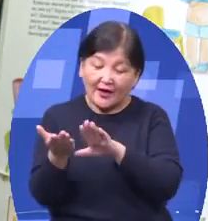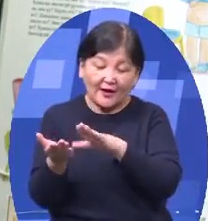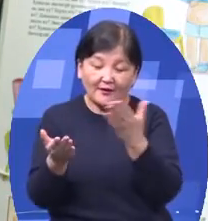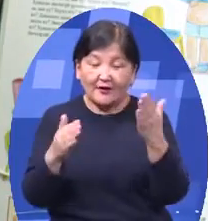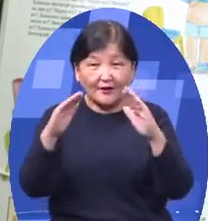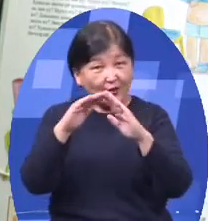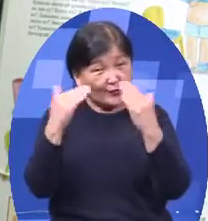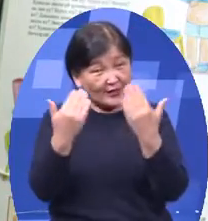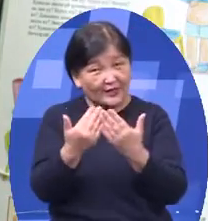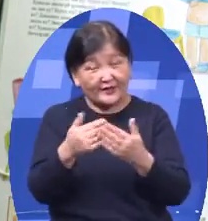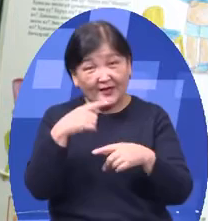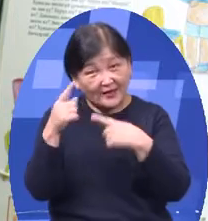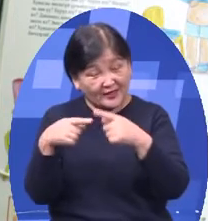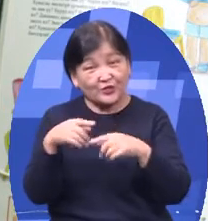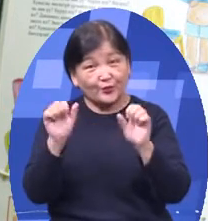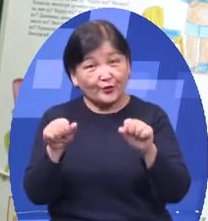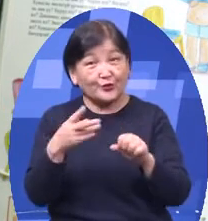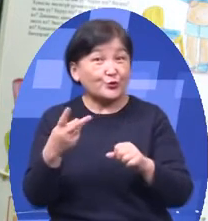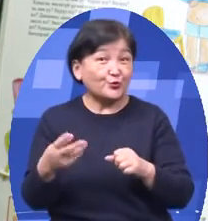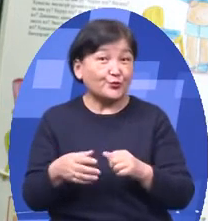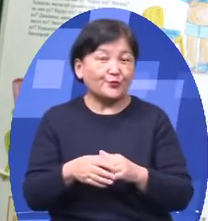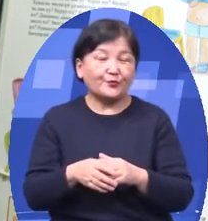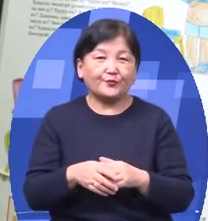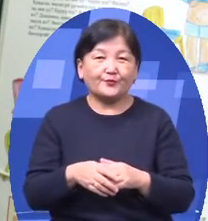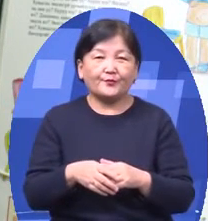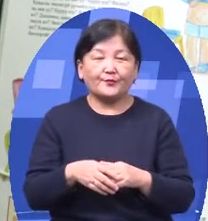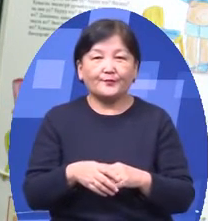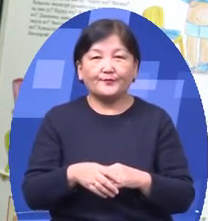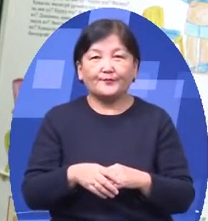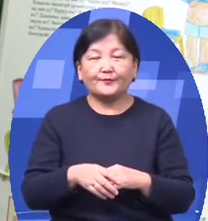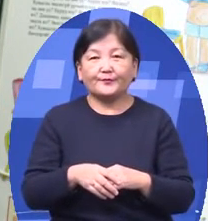гэр бүлийнхэндээ ярьж хэлээд өгж байж болно шүү.